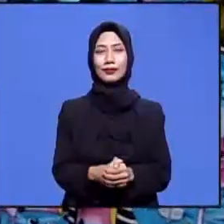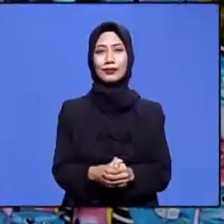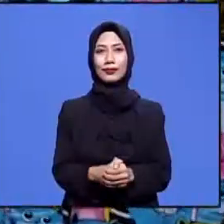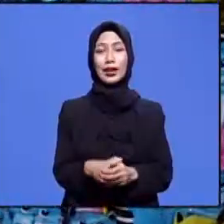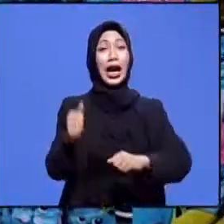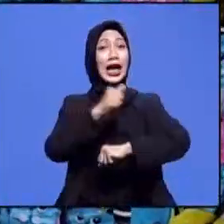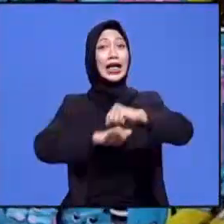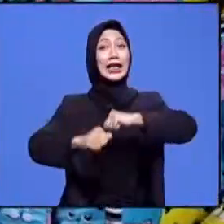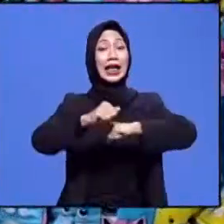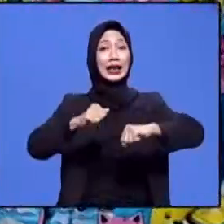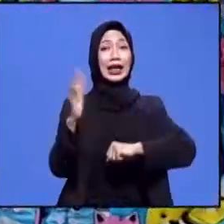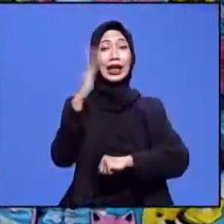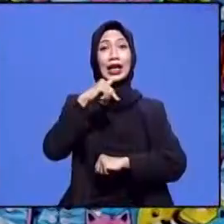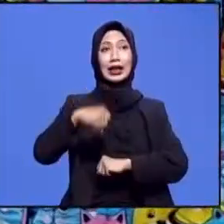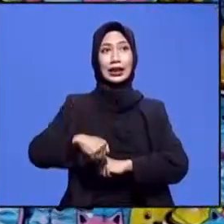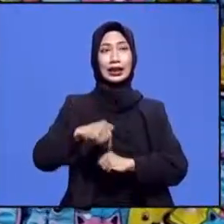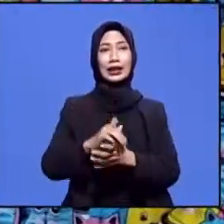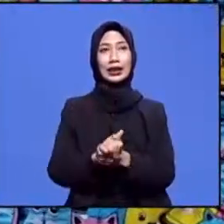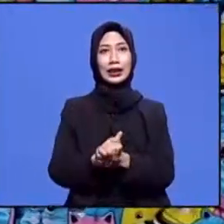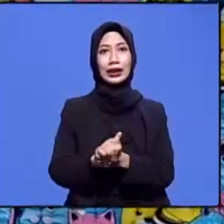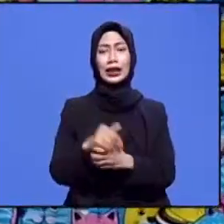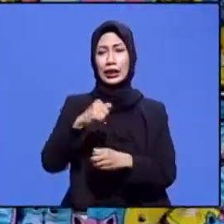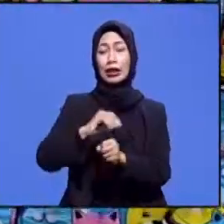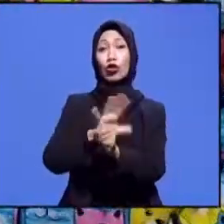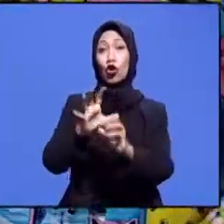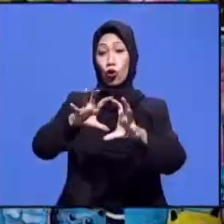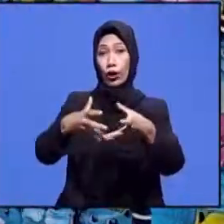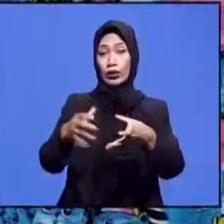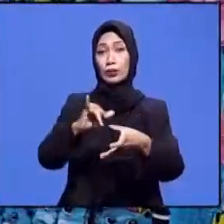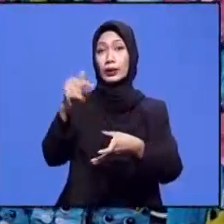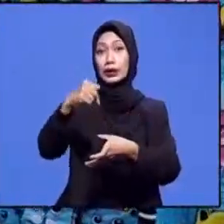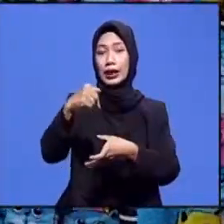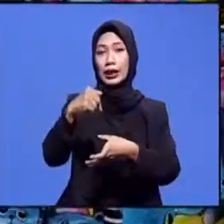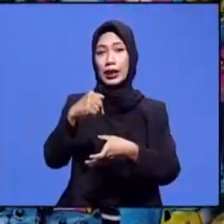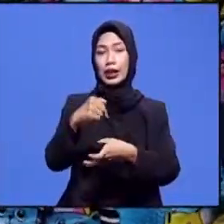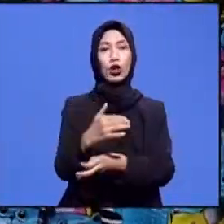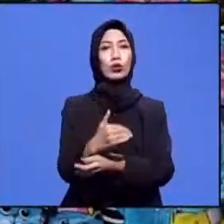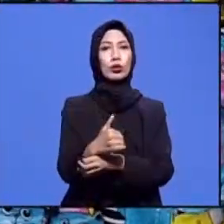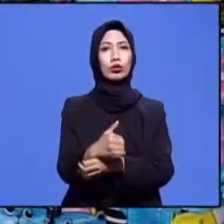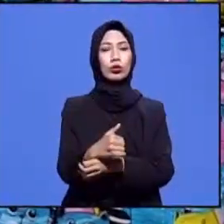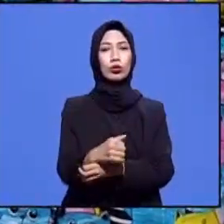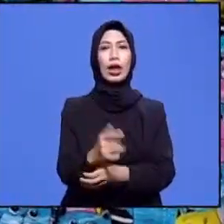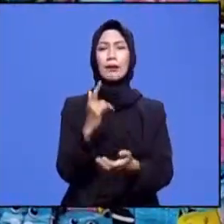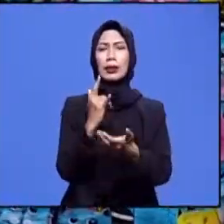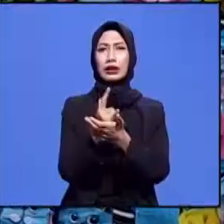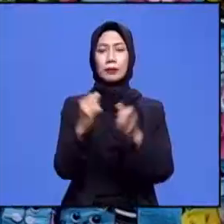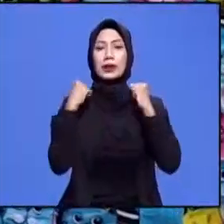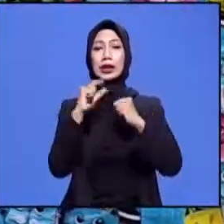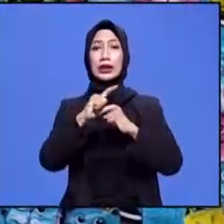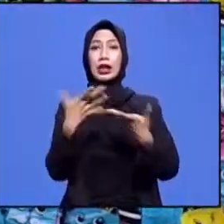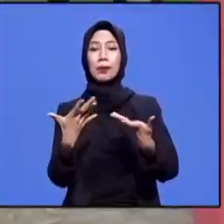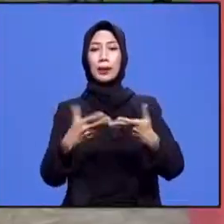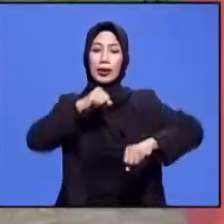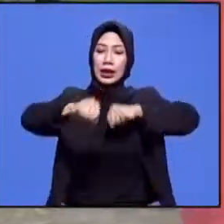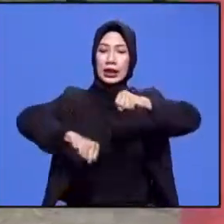Kegiatan hari ini, Mama, karena di masa pandemi ya, kita menjaga kesehatan dengan cara bersepeda